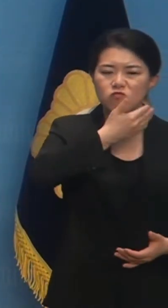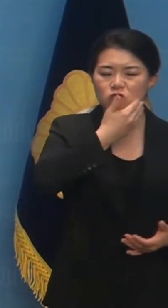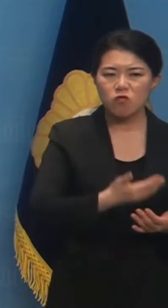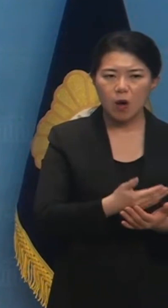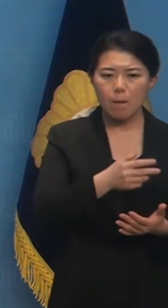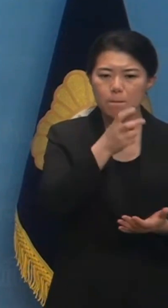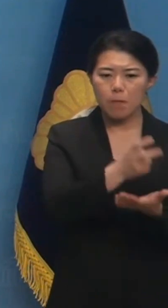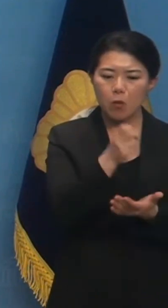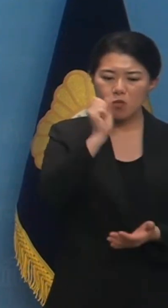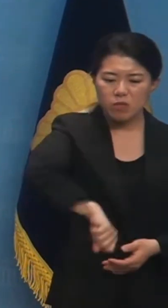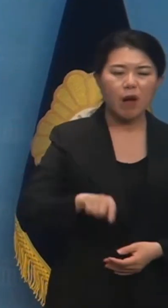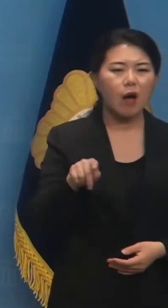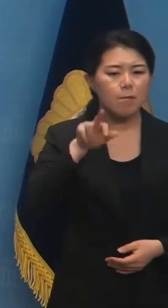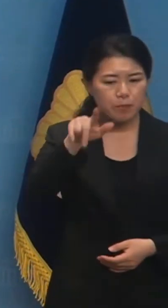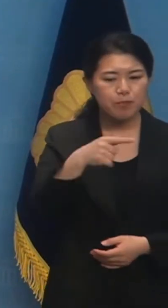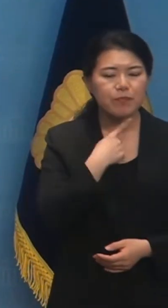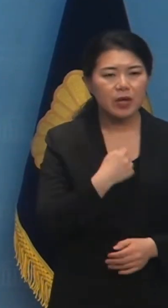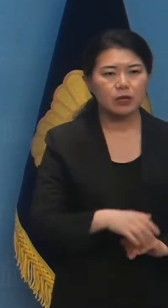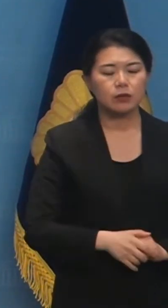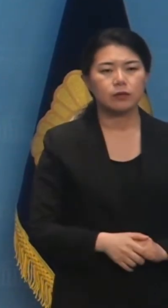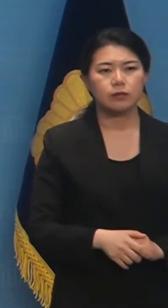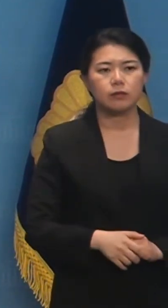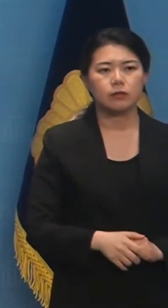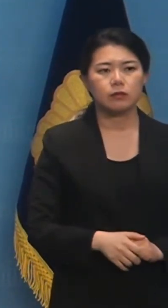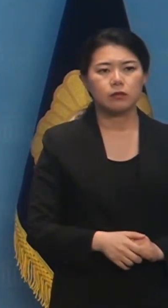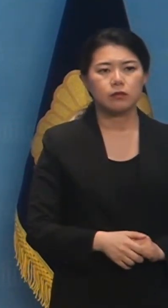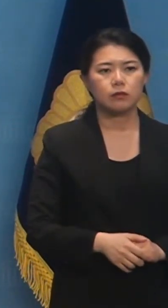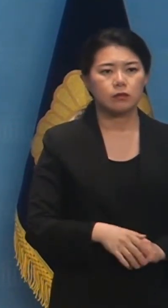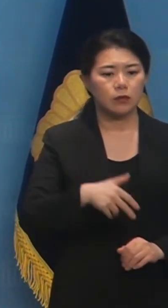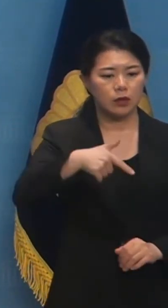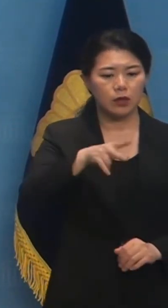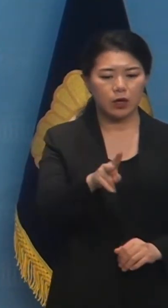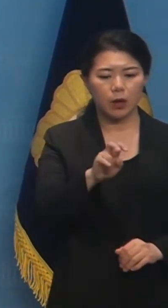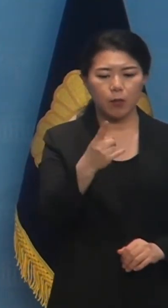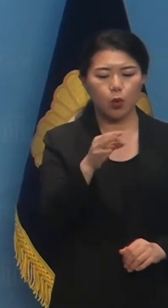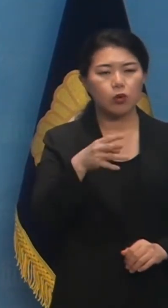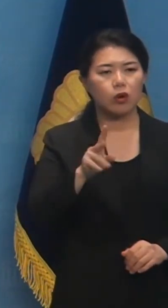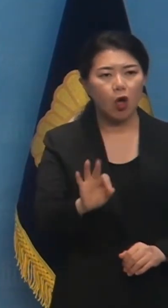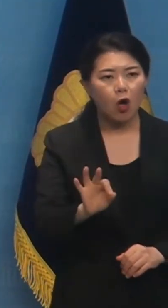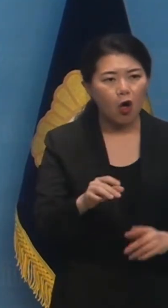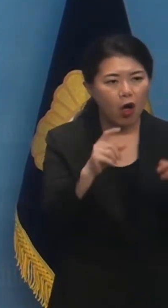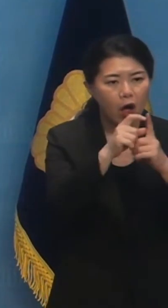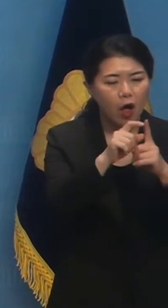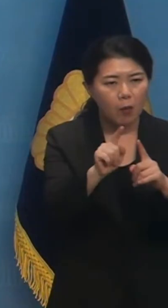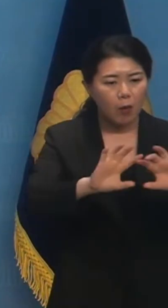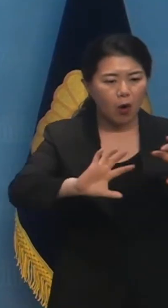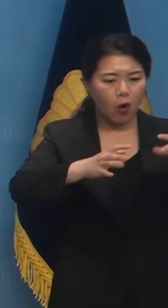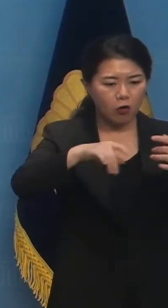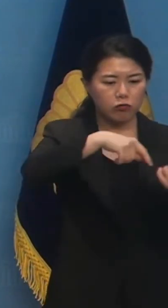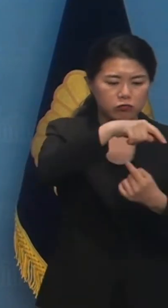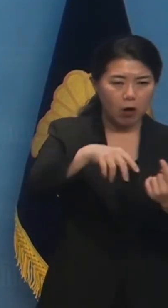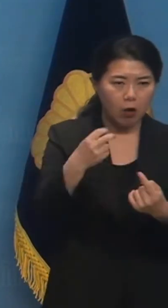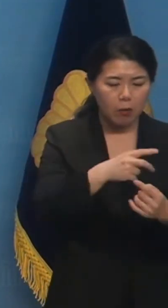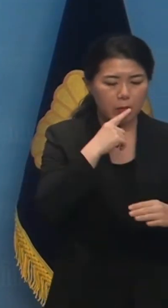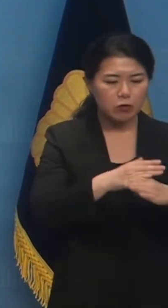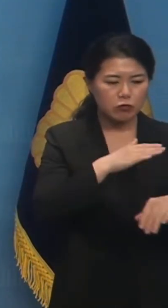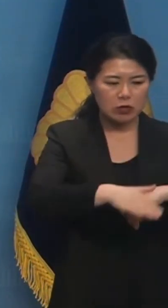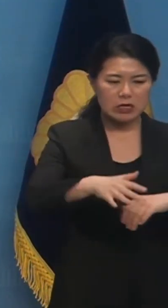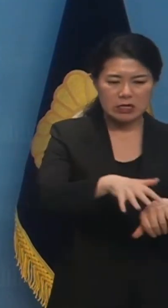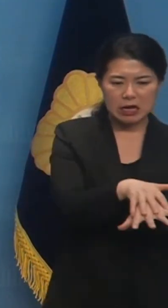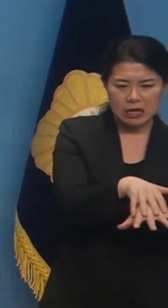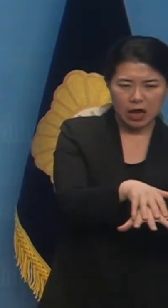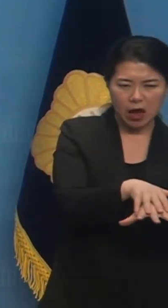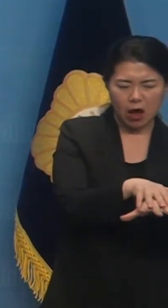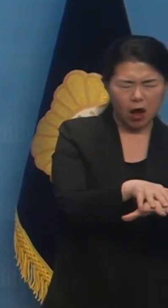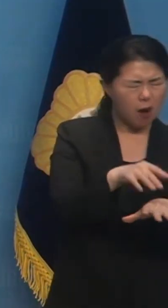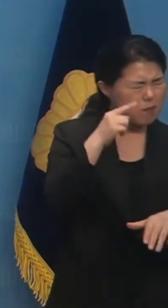위반 행위로 지적한 바 있습니다. 그렇기에 계몽령이라는 표현은 대한민국 헌정 질서와 민주주의 체제를